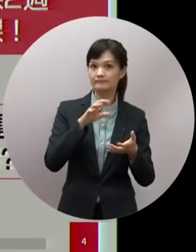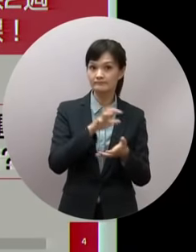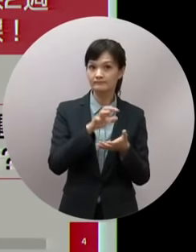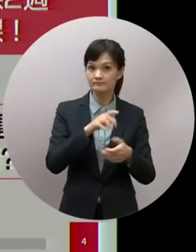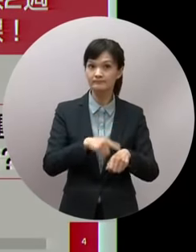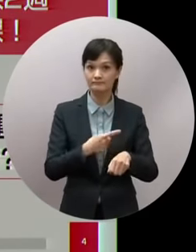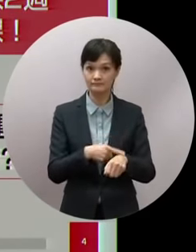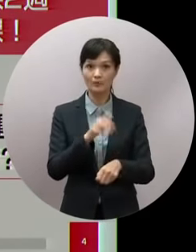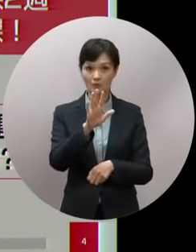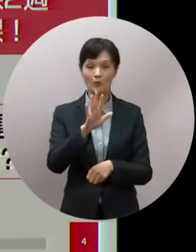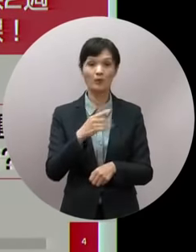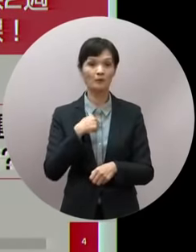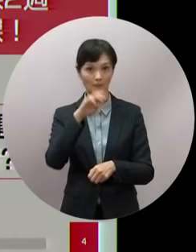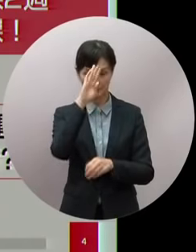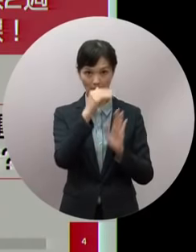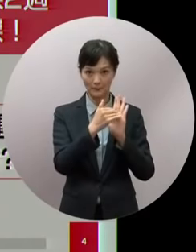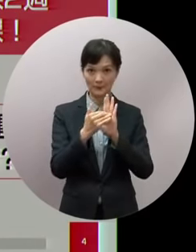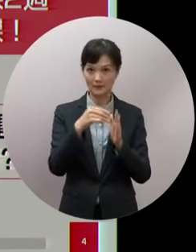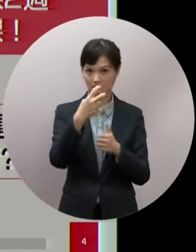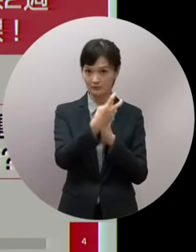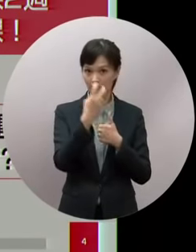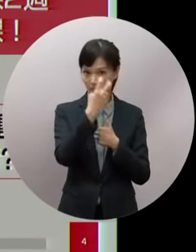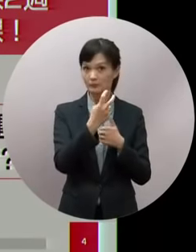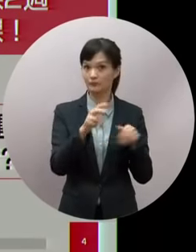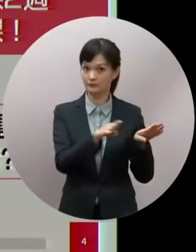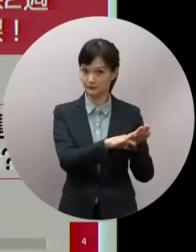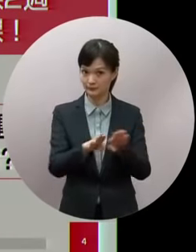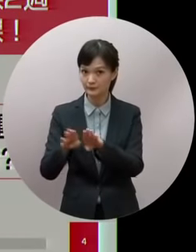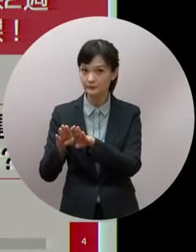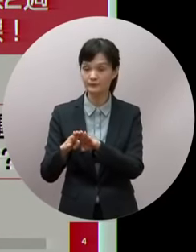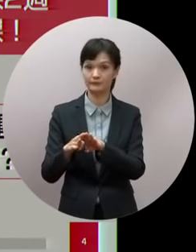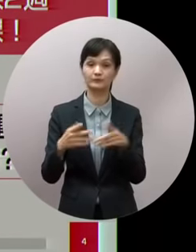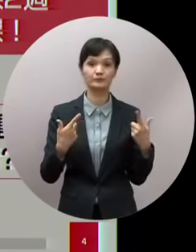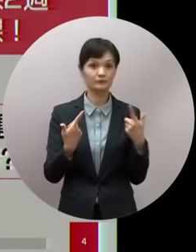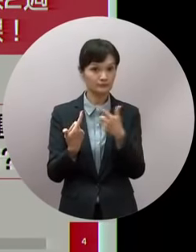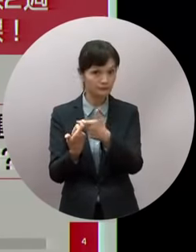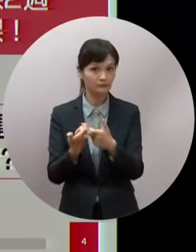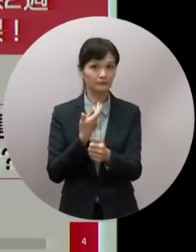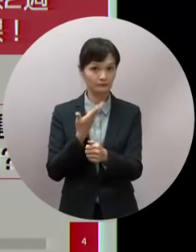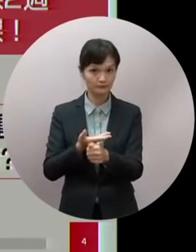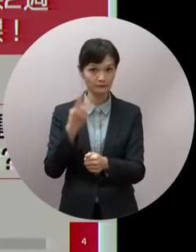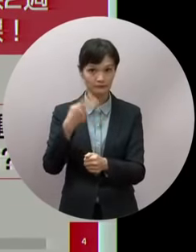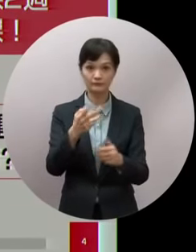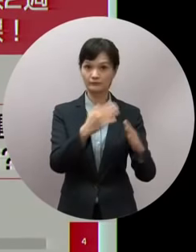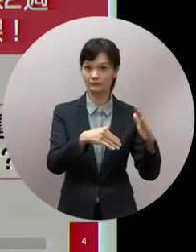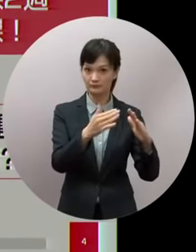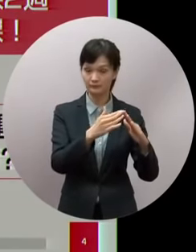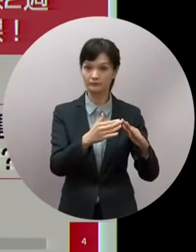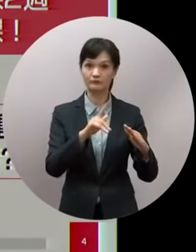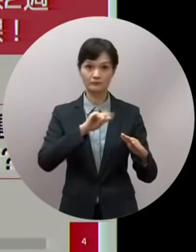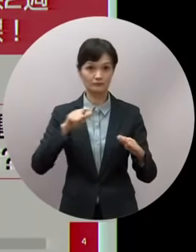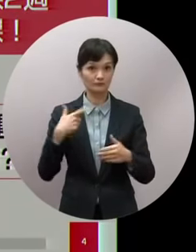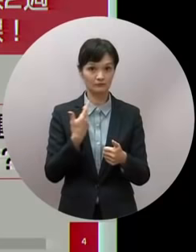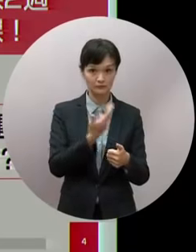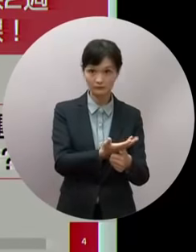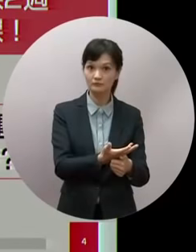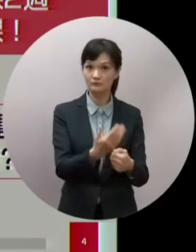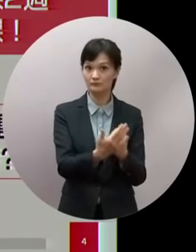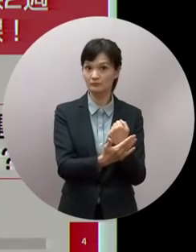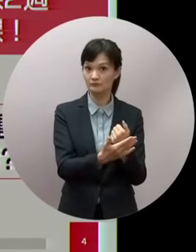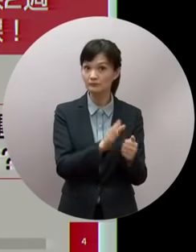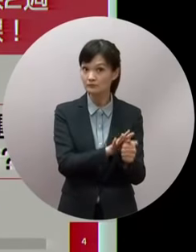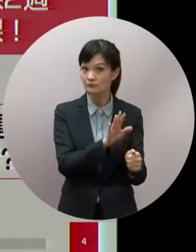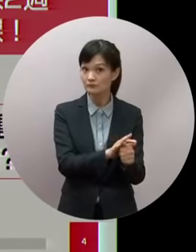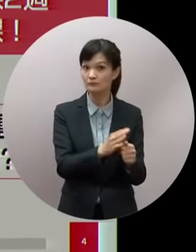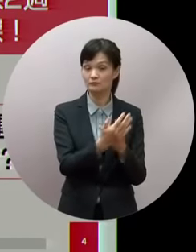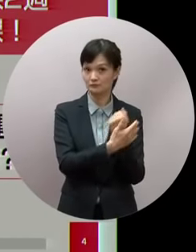来做配套，我们齐备了所有的防疫物资，与校园能够防疫政策做到百分百。